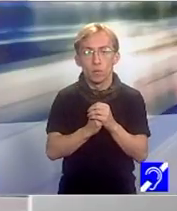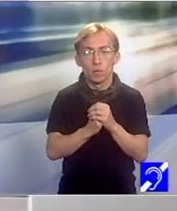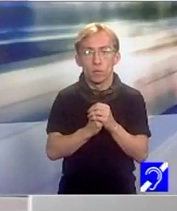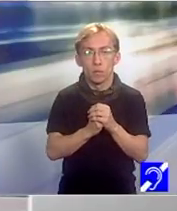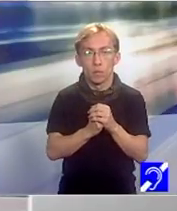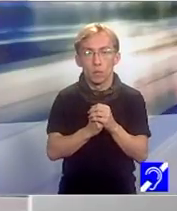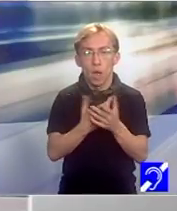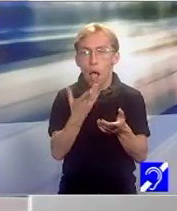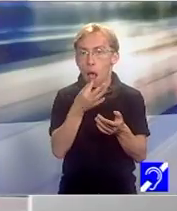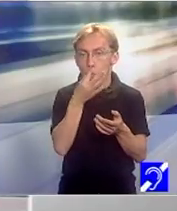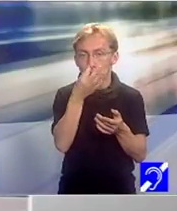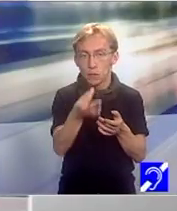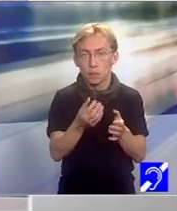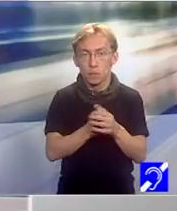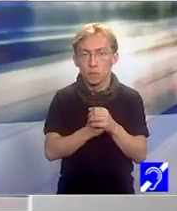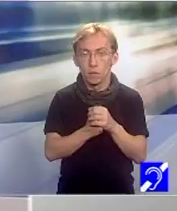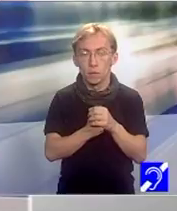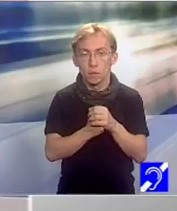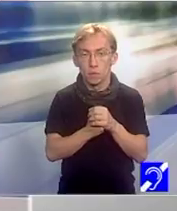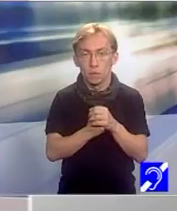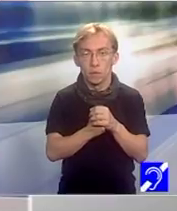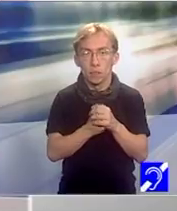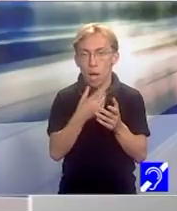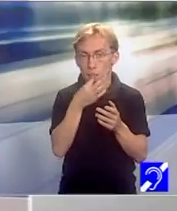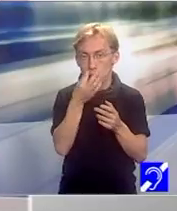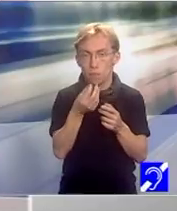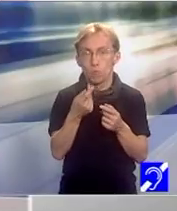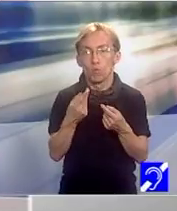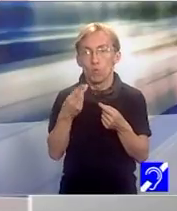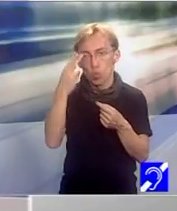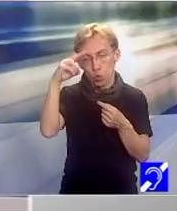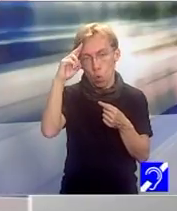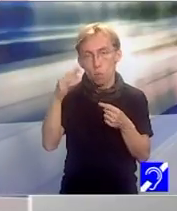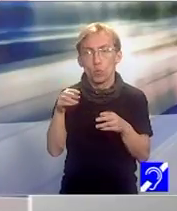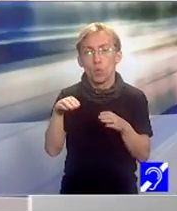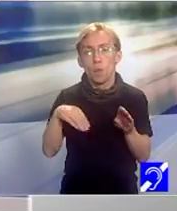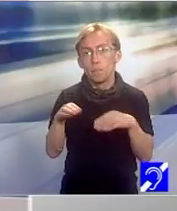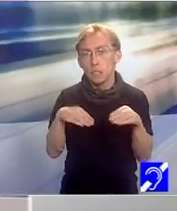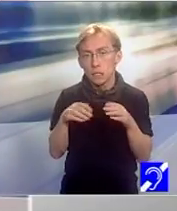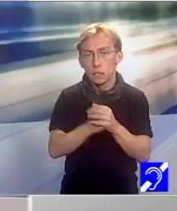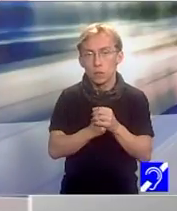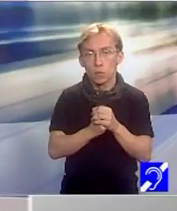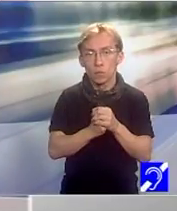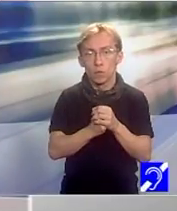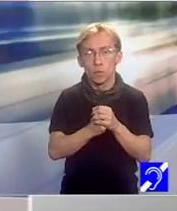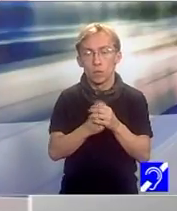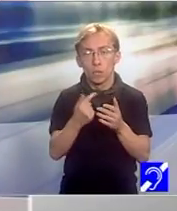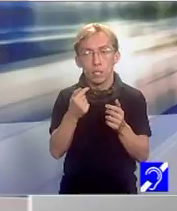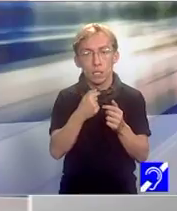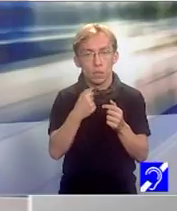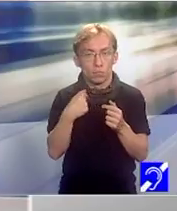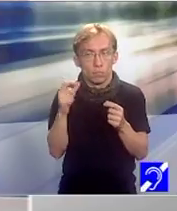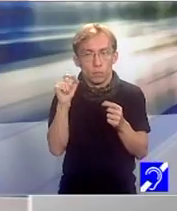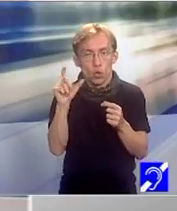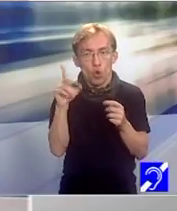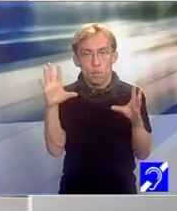atunci i-am spus domnului ministru, care a fost excepțional, și am spus: oameni buni, eu mă culc la 12 noaptea,